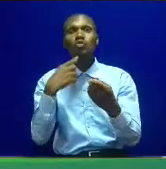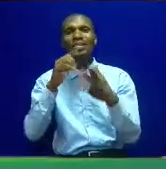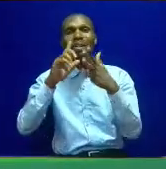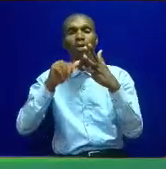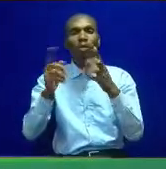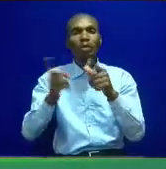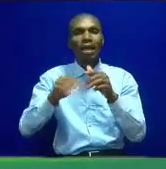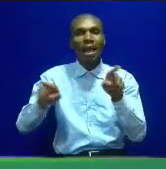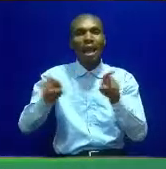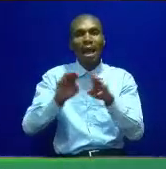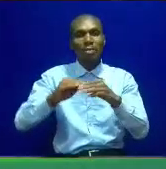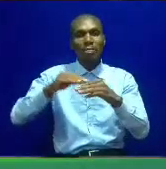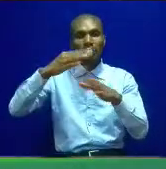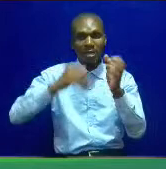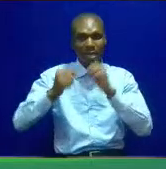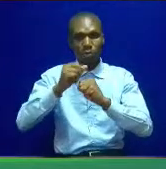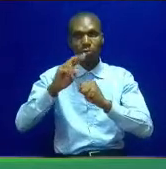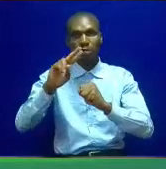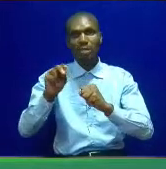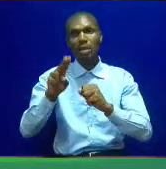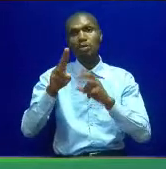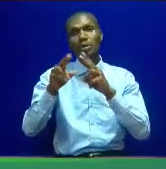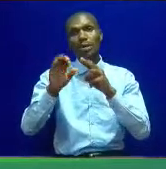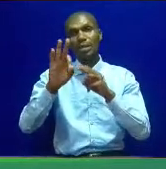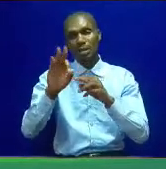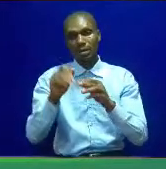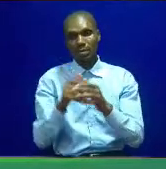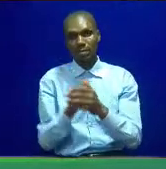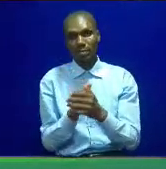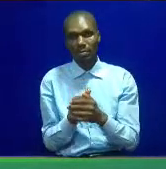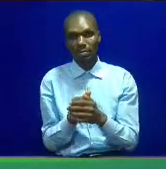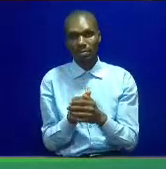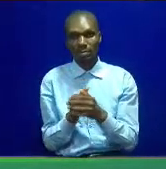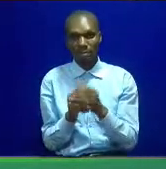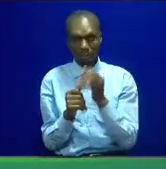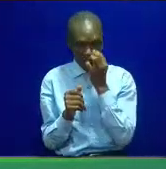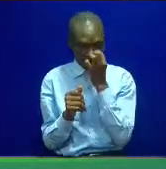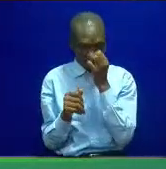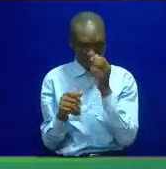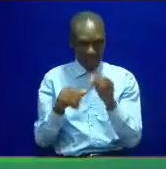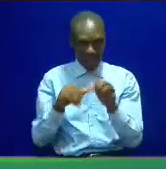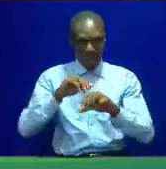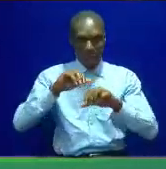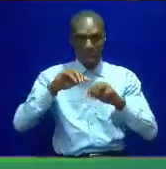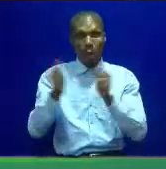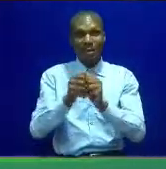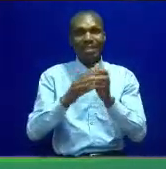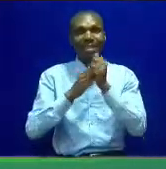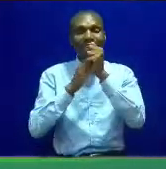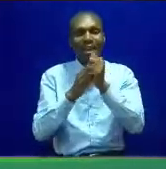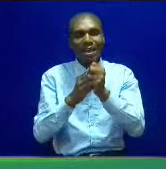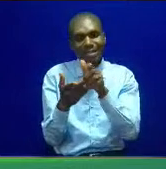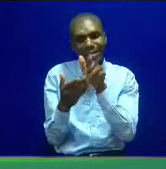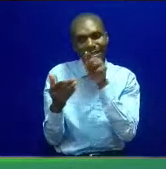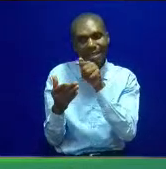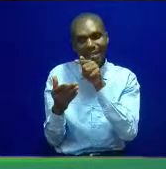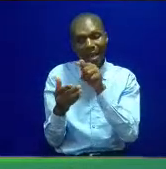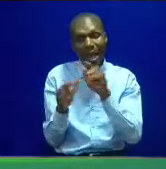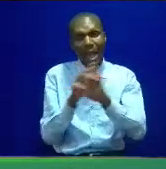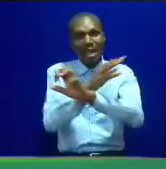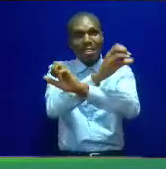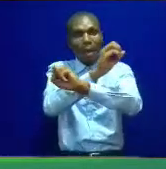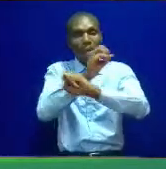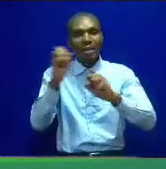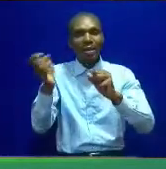ne ko tuyutambo kana baro asoma ko jirube ne merongi bere ne sat igoro ya baraya na ne ko tine president enyare go tunyara